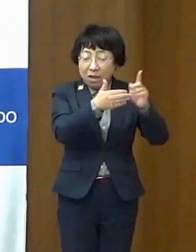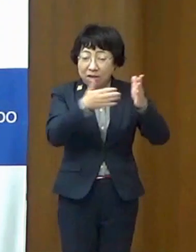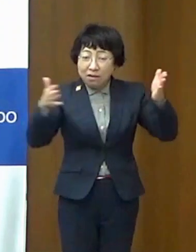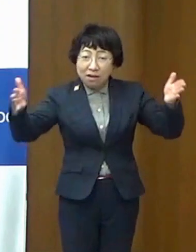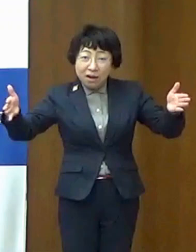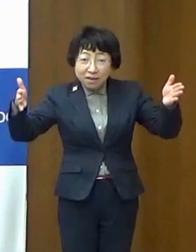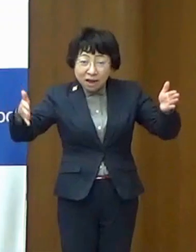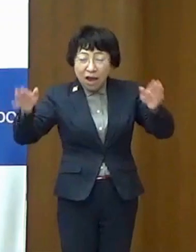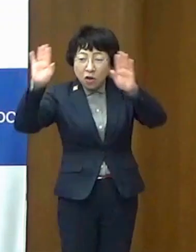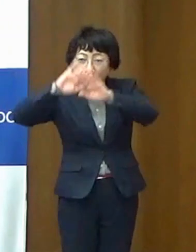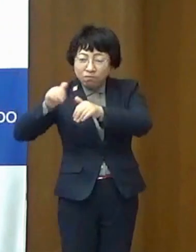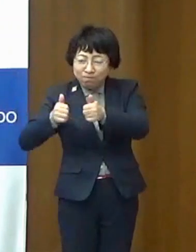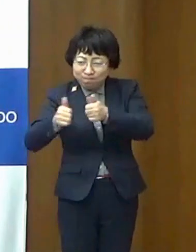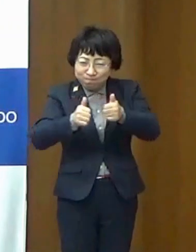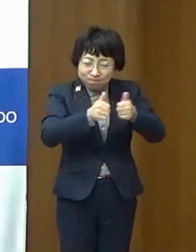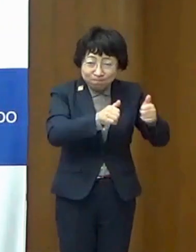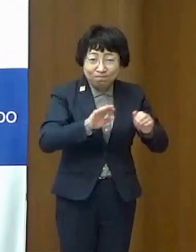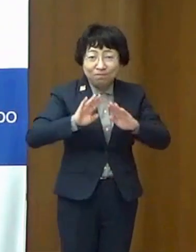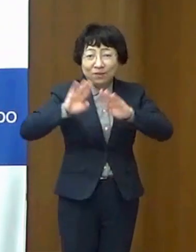せていただきます。